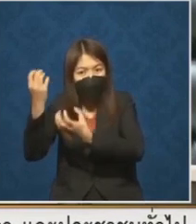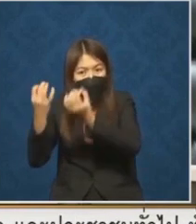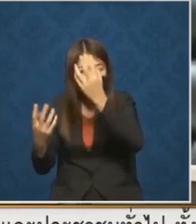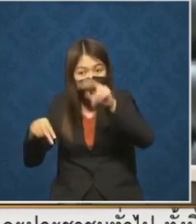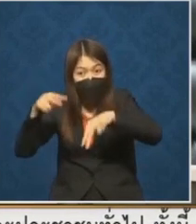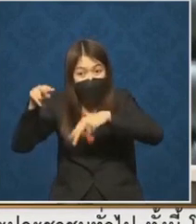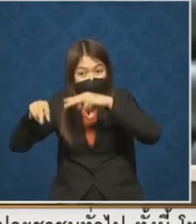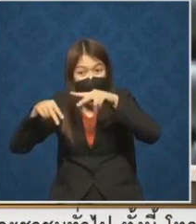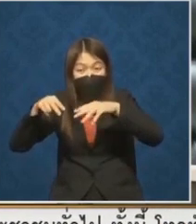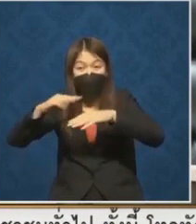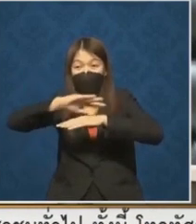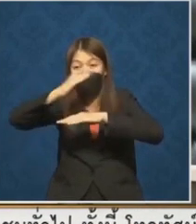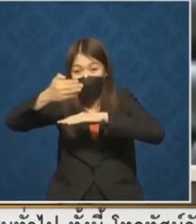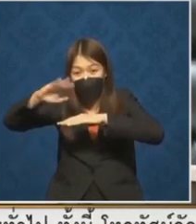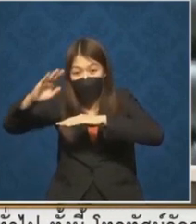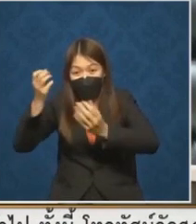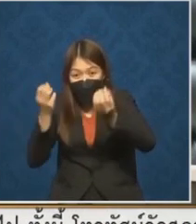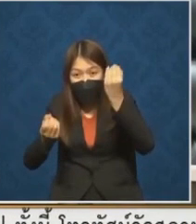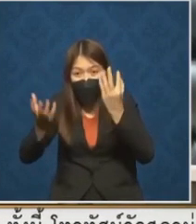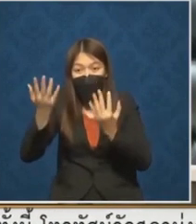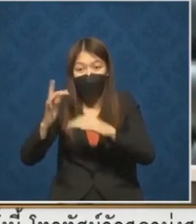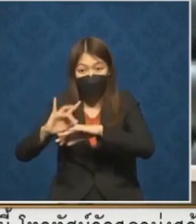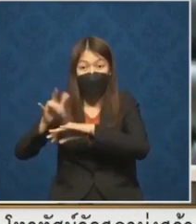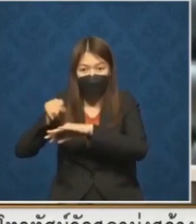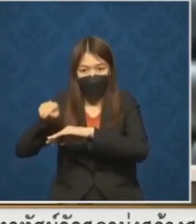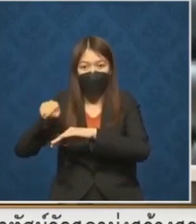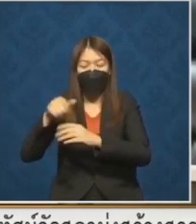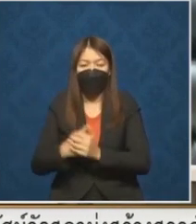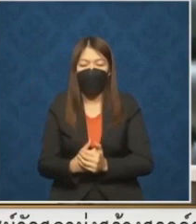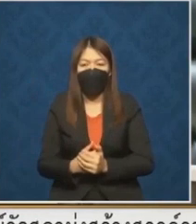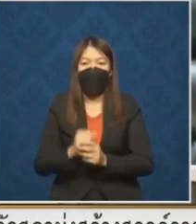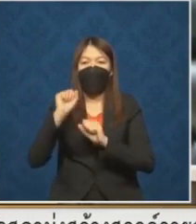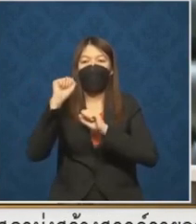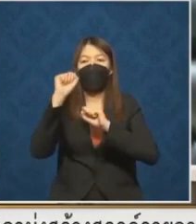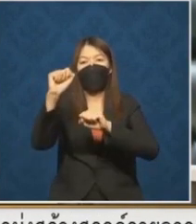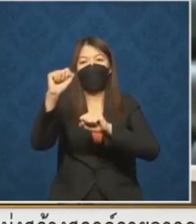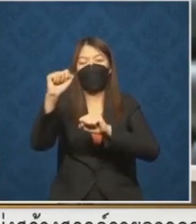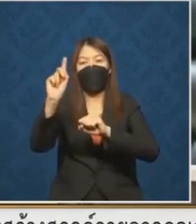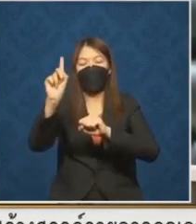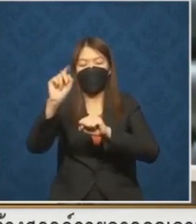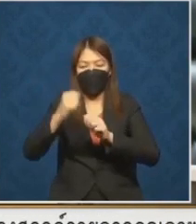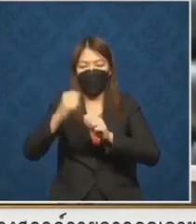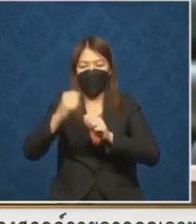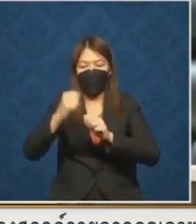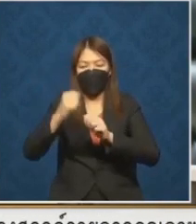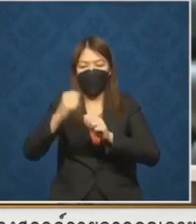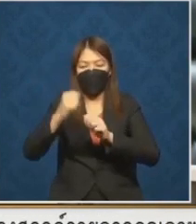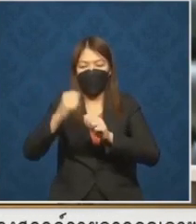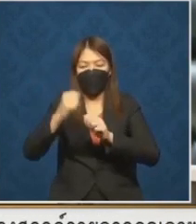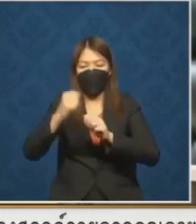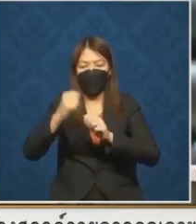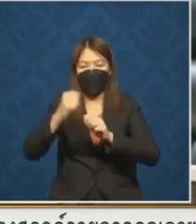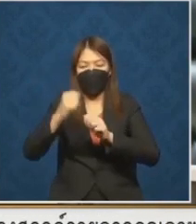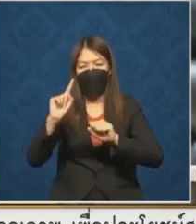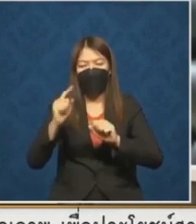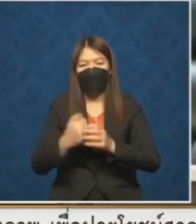4แล้วกมีการประกาศที่เป็นเรื่องใหญ่โตมา